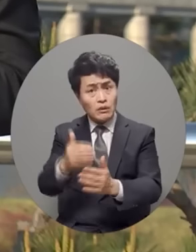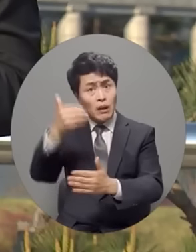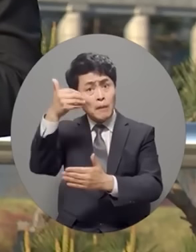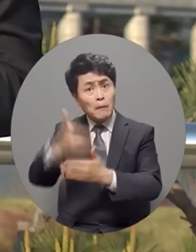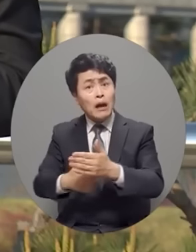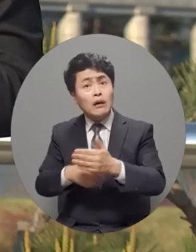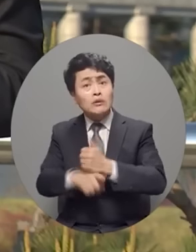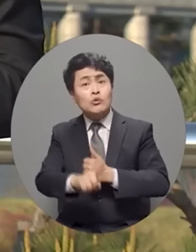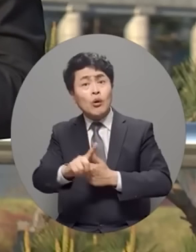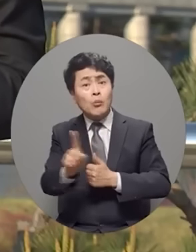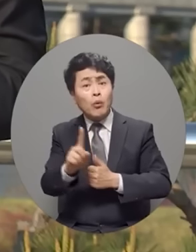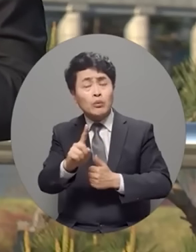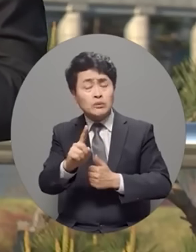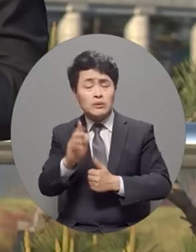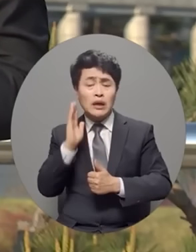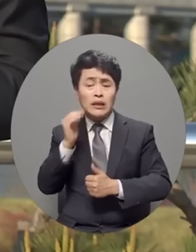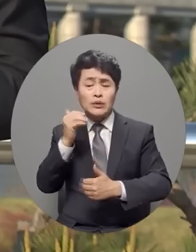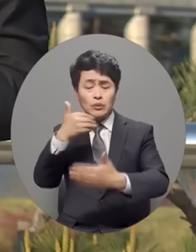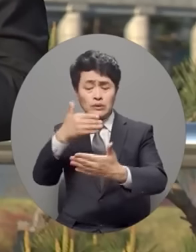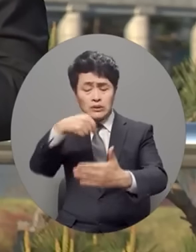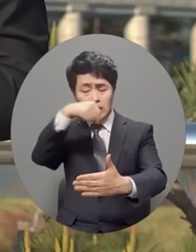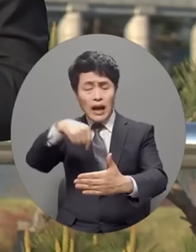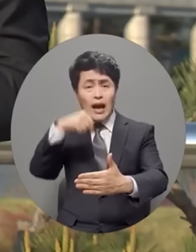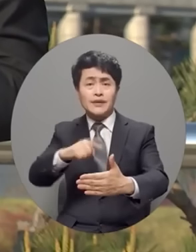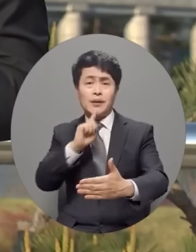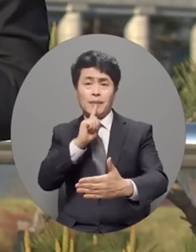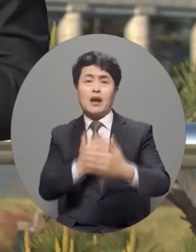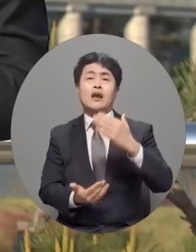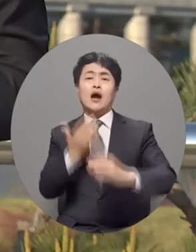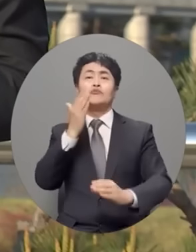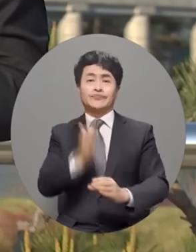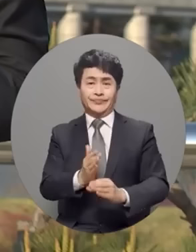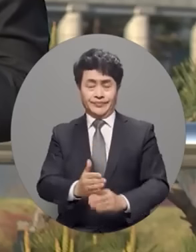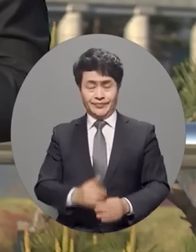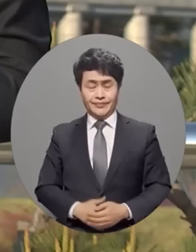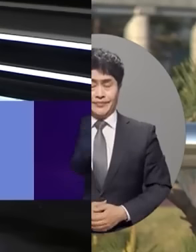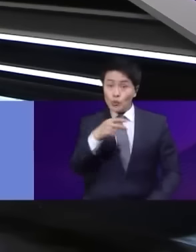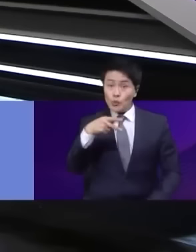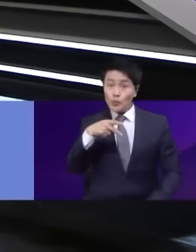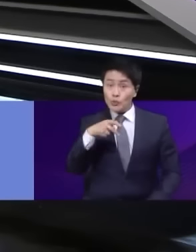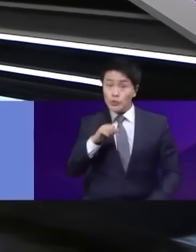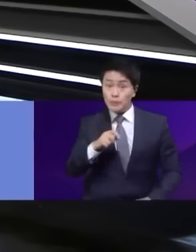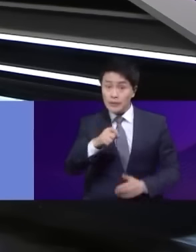대통령실 안에서도 흘러나오고 있습니다. MBC 뉴스 김민찬입니다.